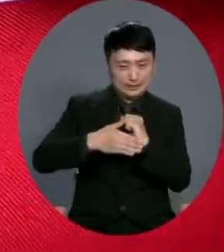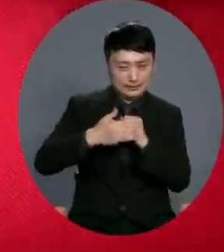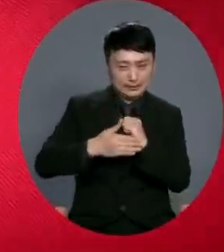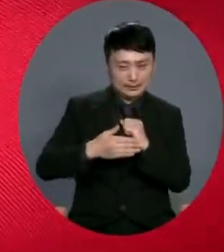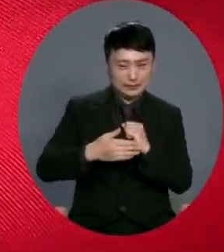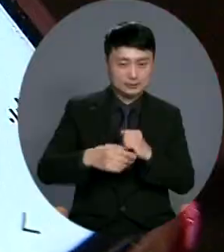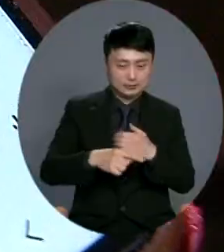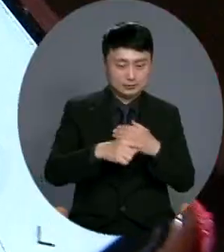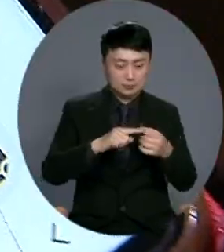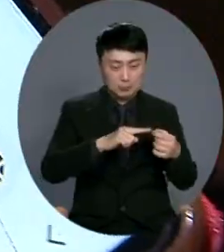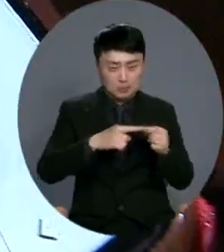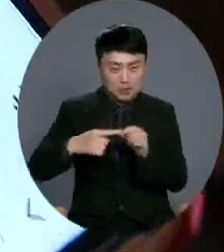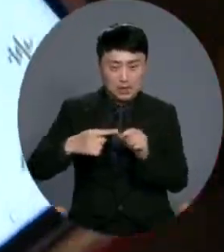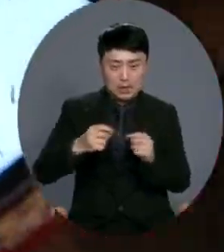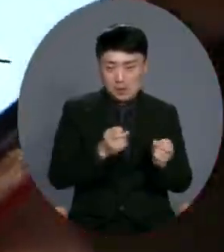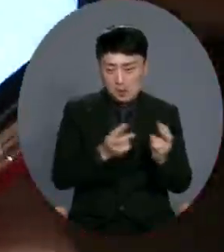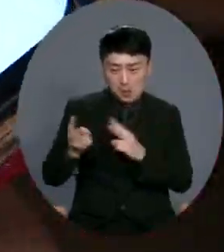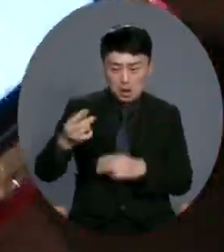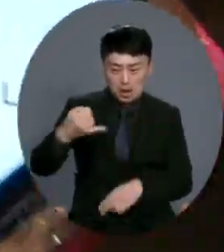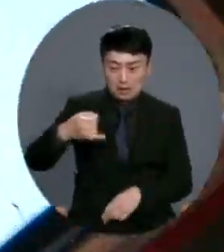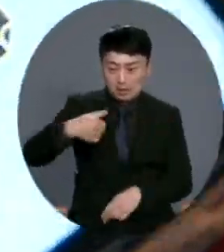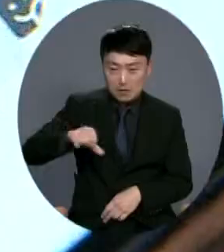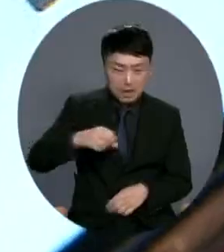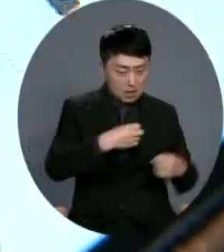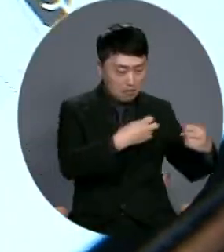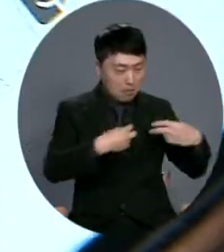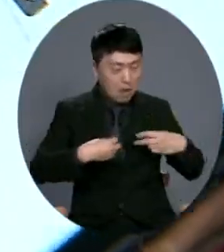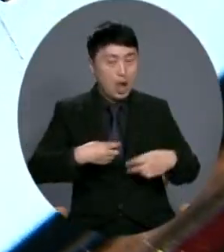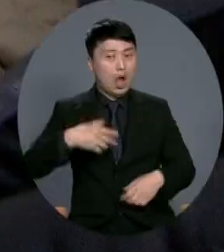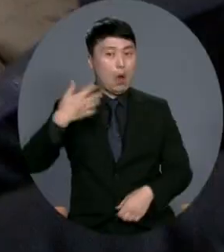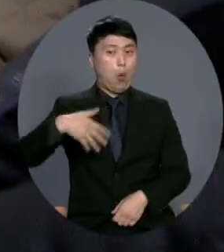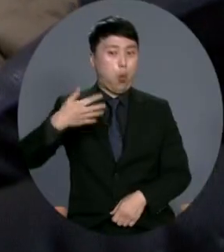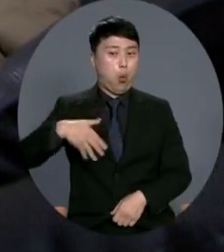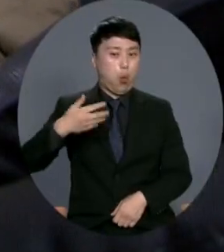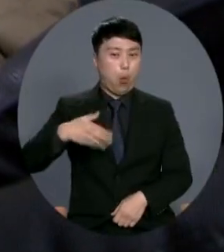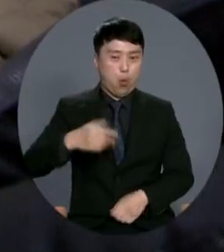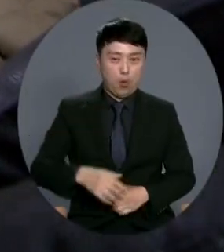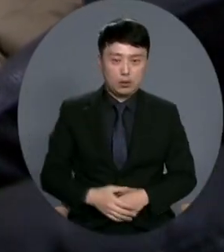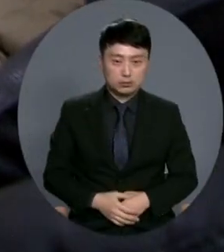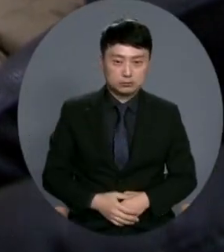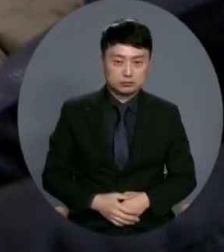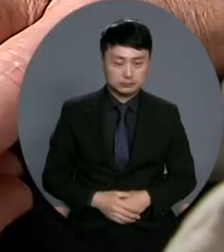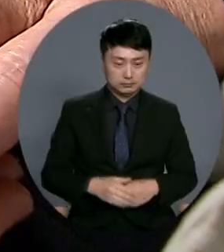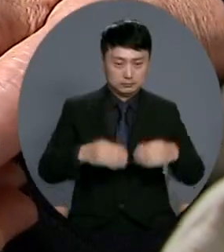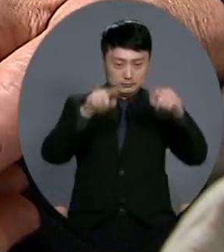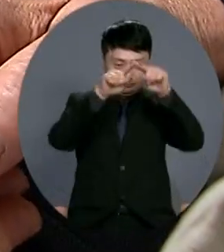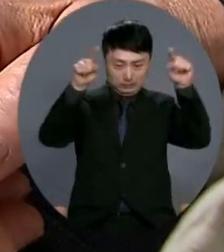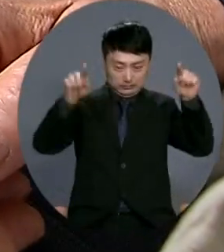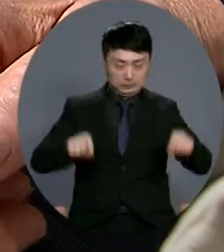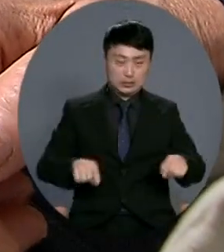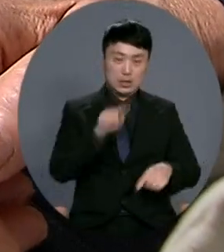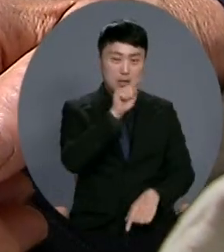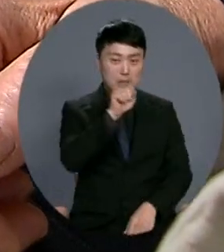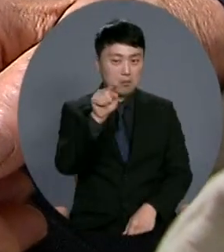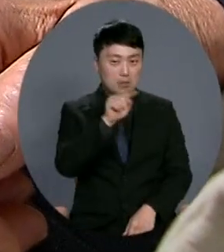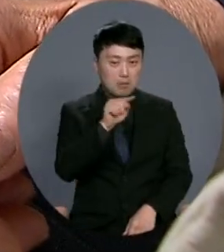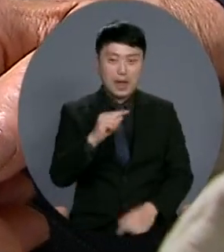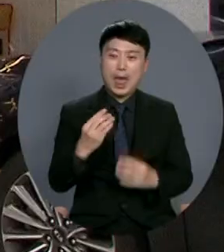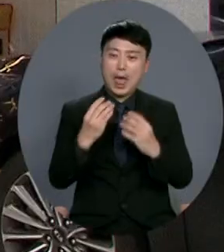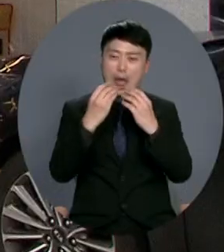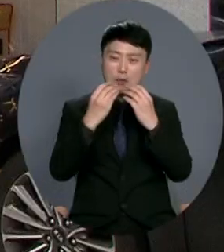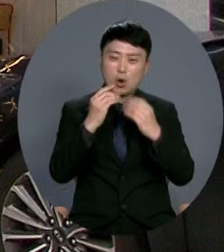문자를 보내자 아들, 딸들의 반응이 더 폭발적입니다. 키오스크로 햄버거 주문하는 법도